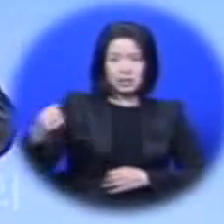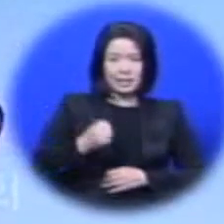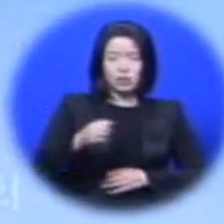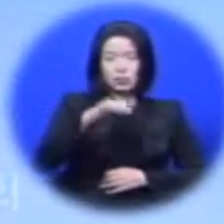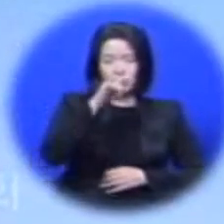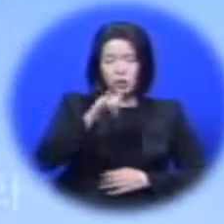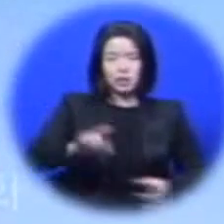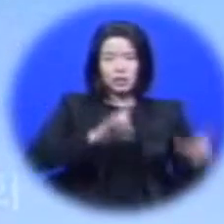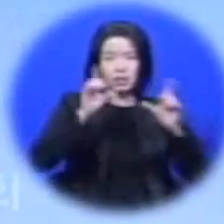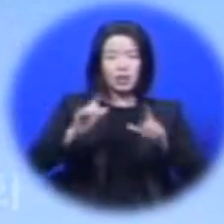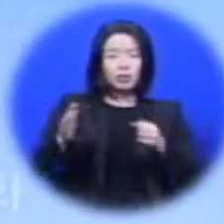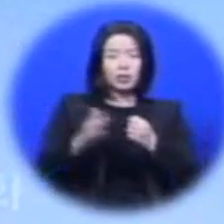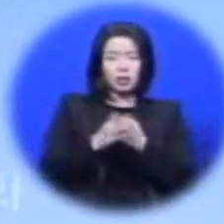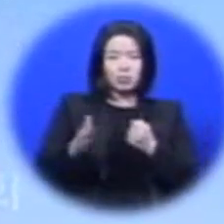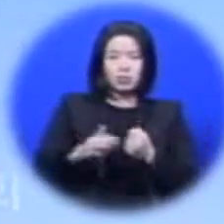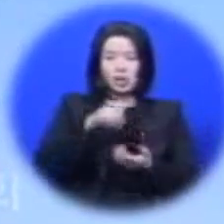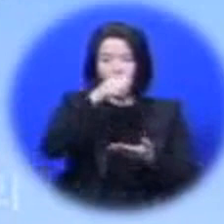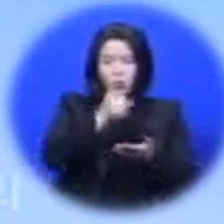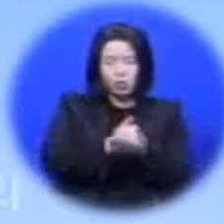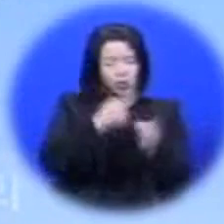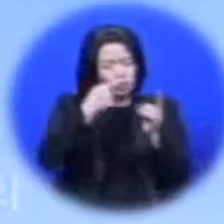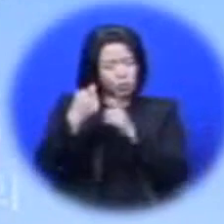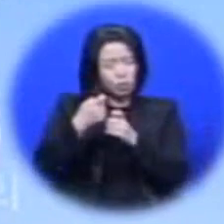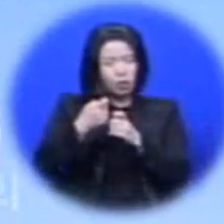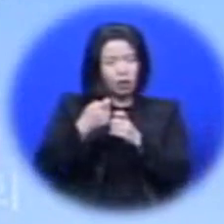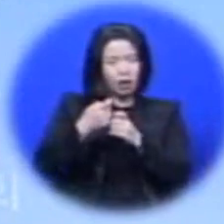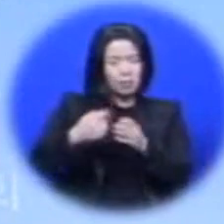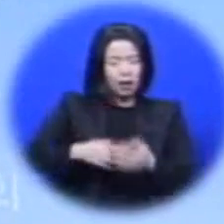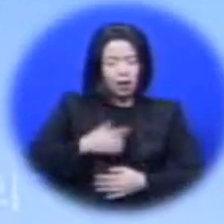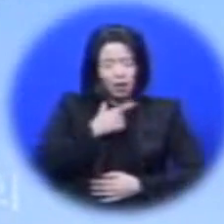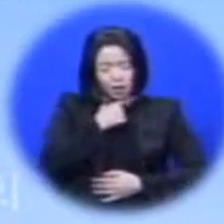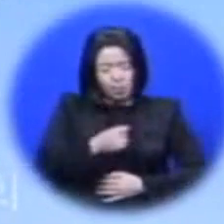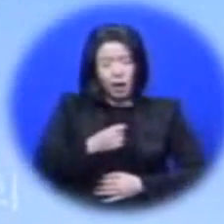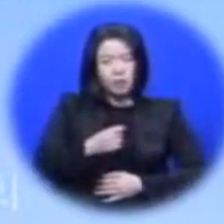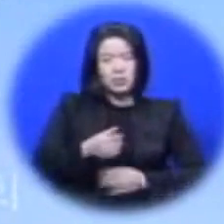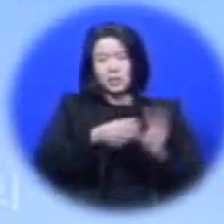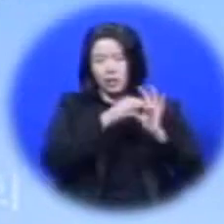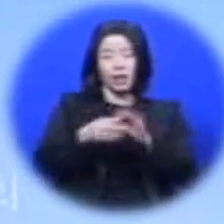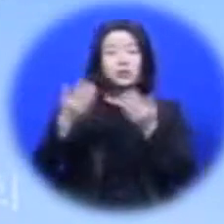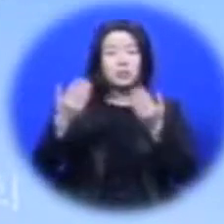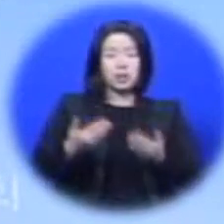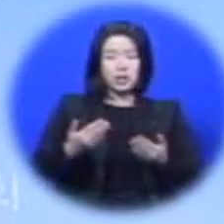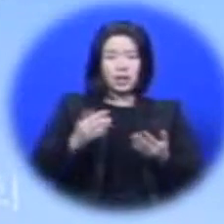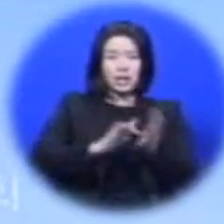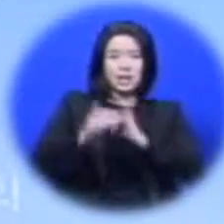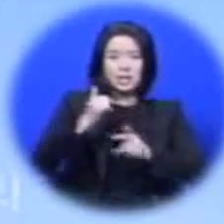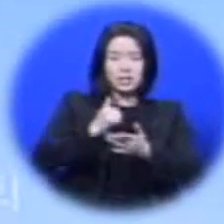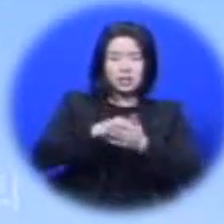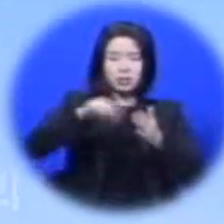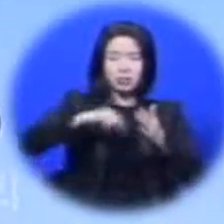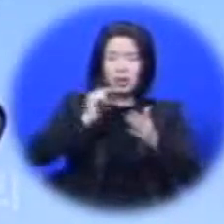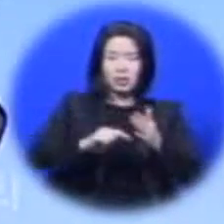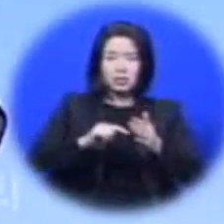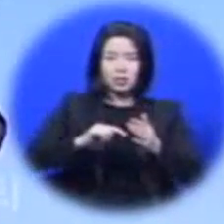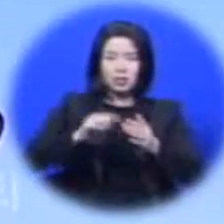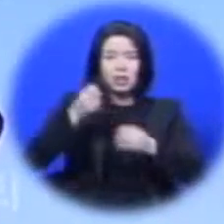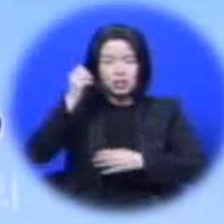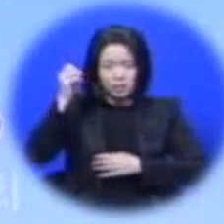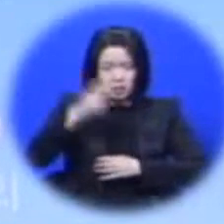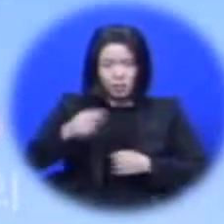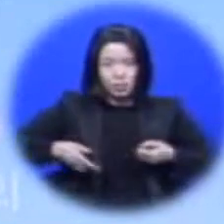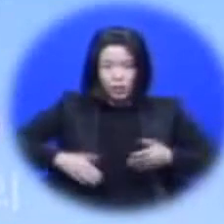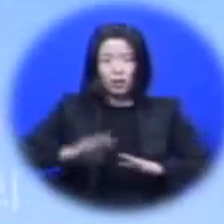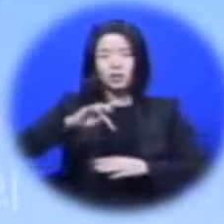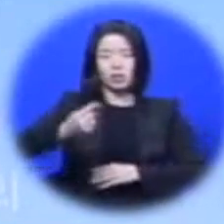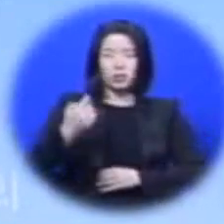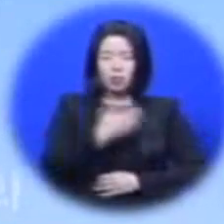때문에 죄의 유혹과 충동을 계속 받습니다. 예수 그리스도 안에서 거듭나도 육신은 여전히